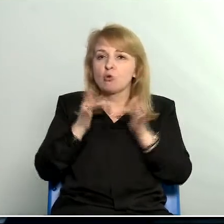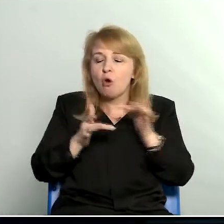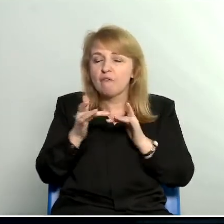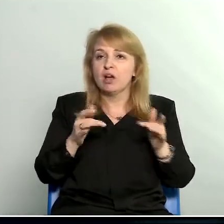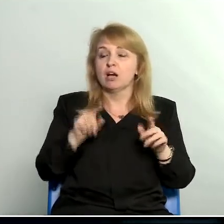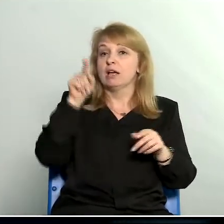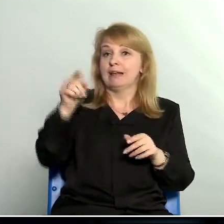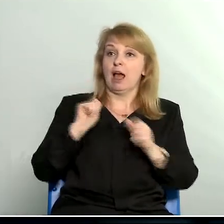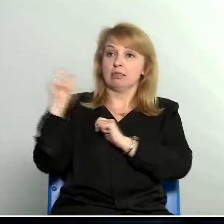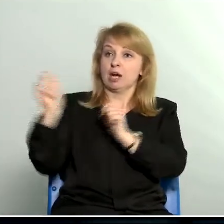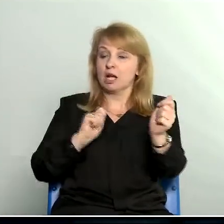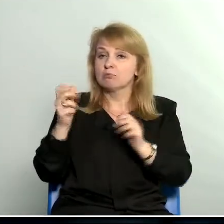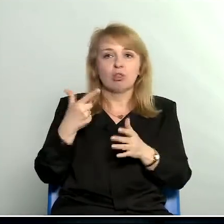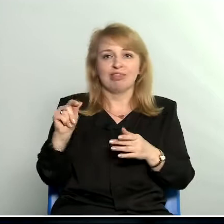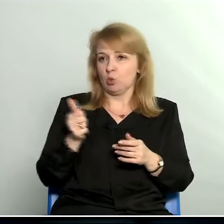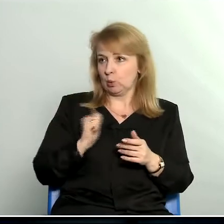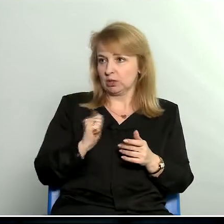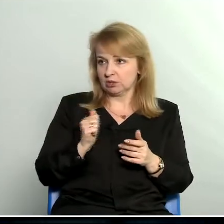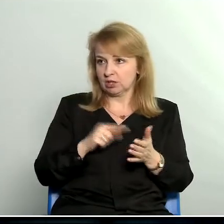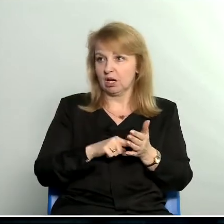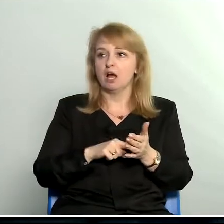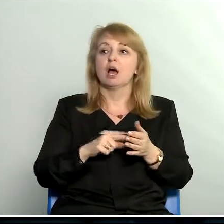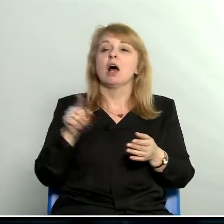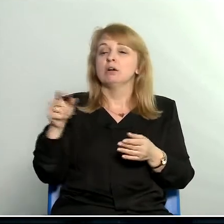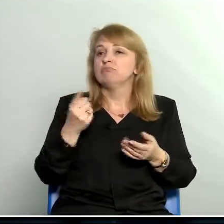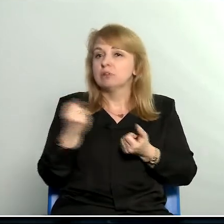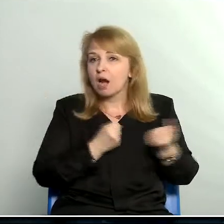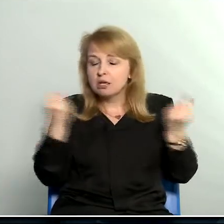turystycznej. Oczywiście muszą też wynikać z tych planów, o których powiedziałam.